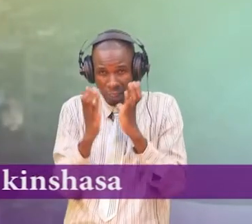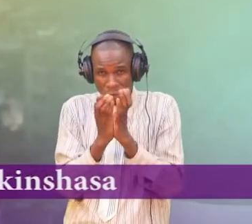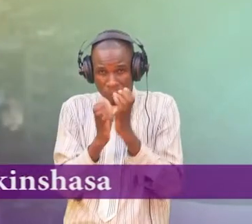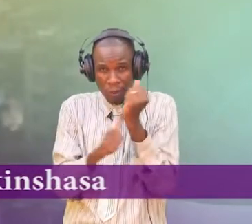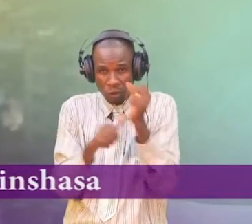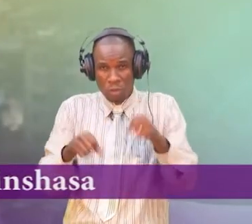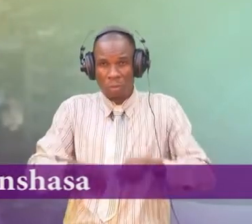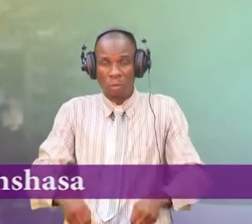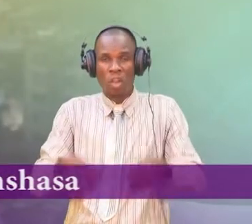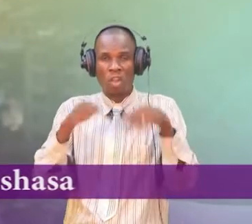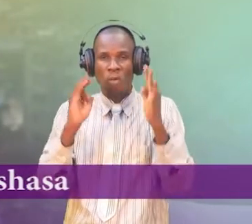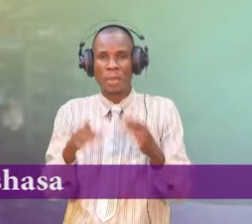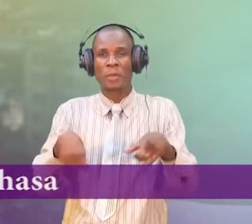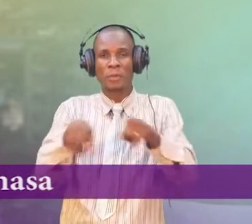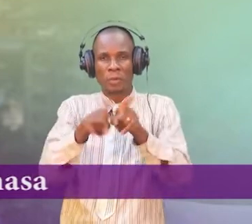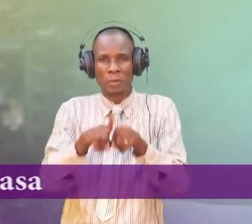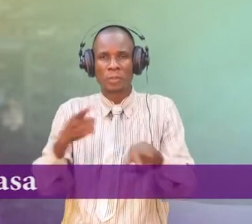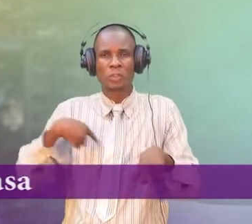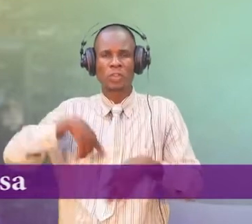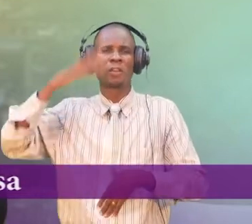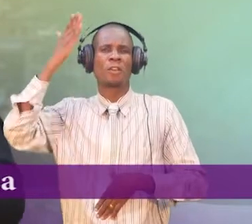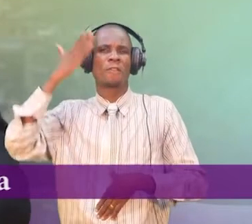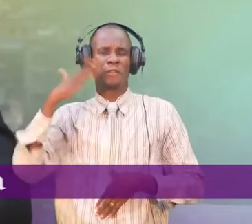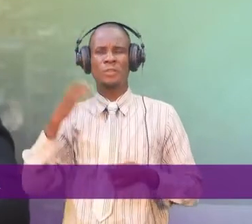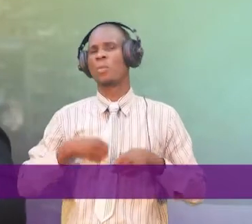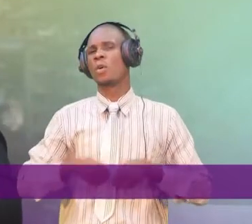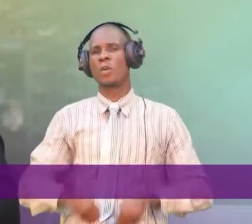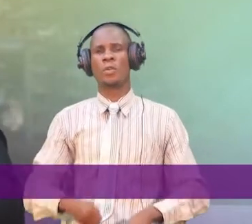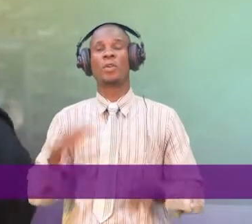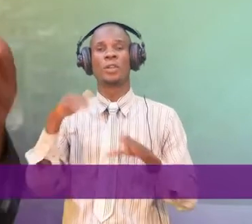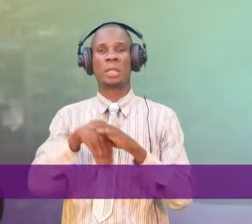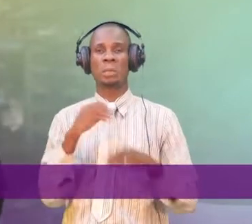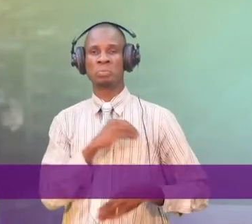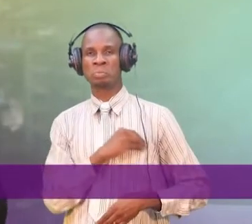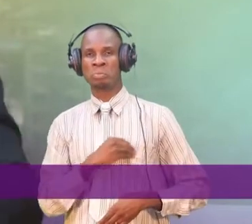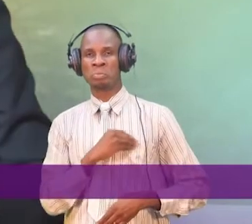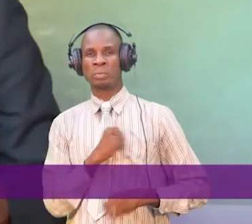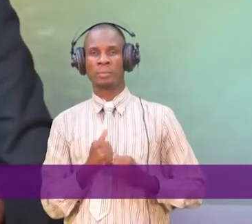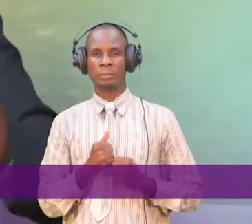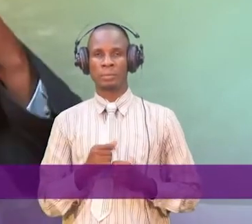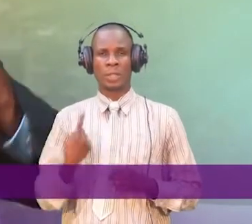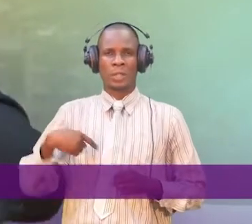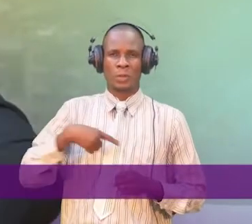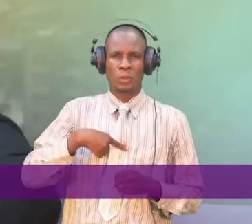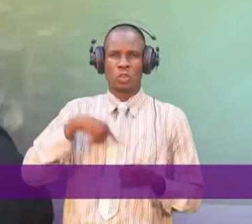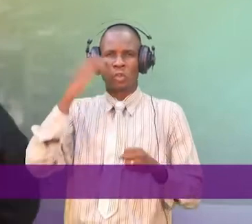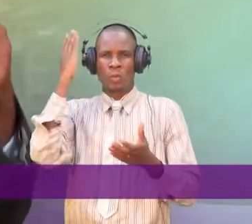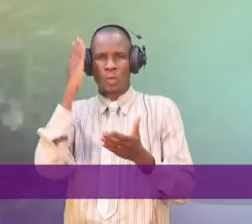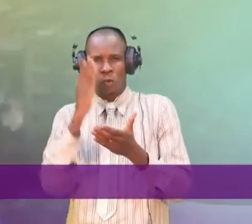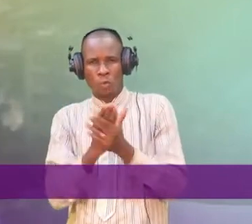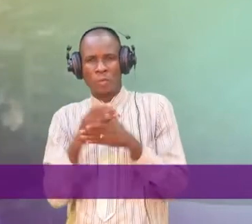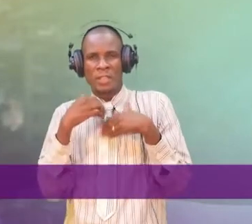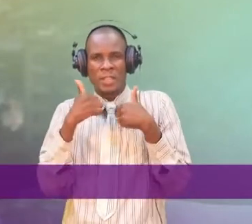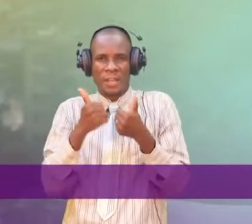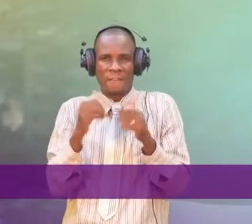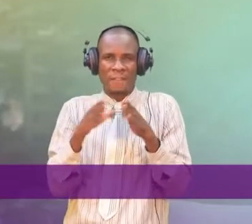Uta kokweisama ya bato, tokomi baumbu ya liwa na nzoto pe na molimo. Elingi kolobete tozali